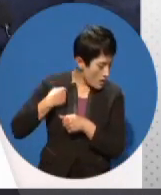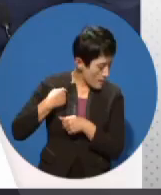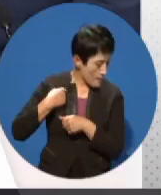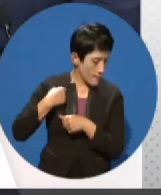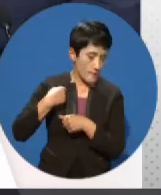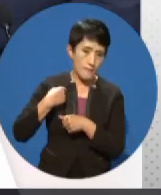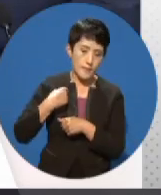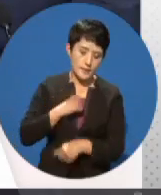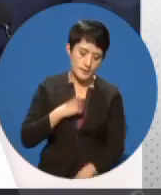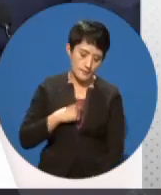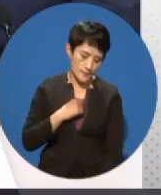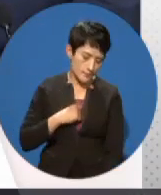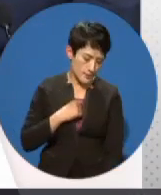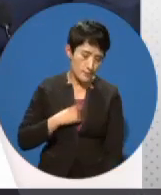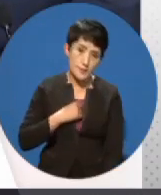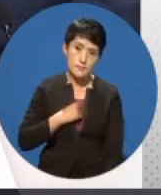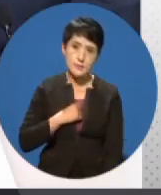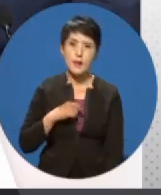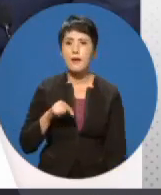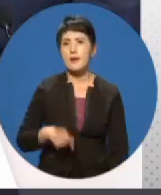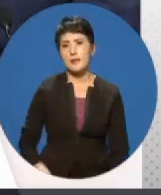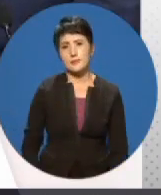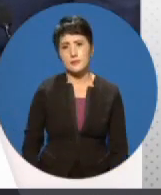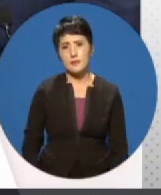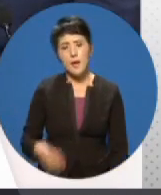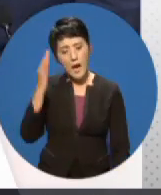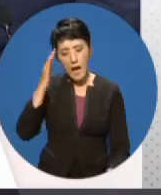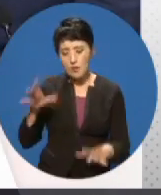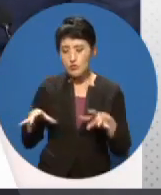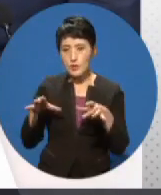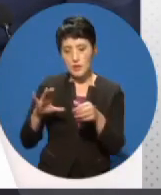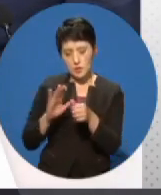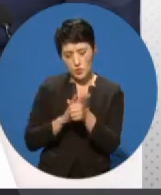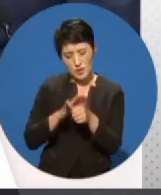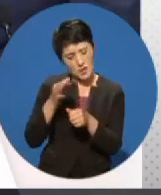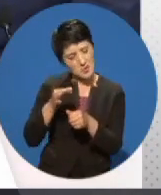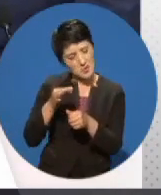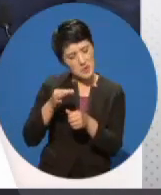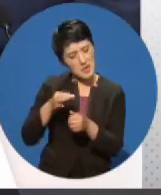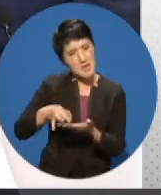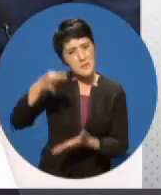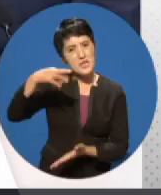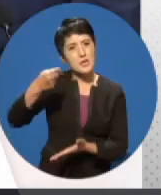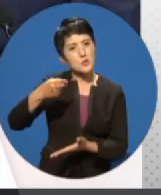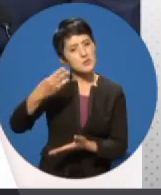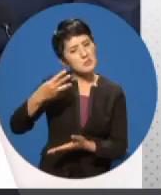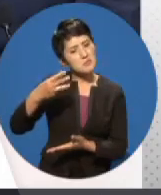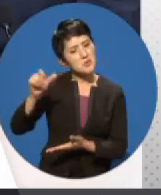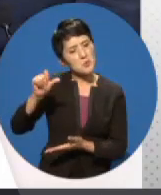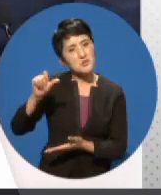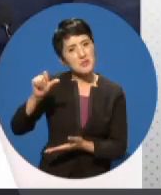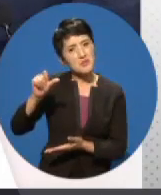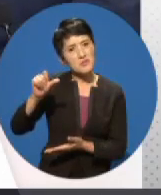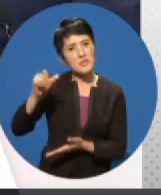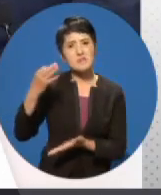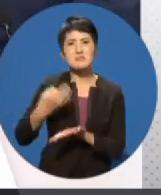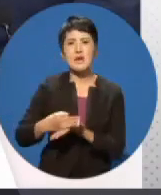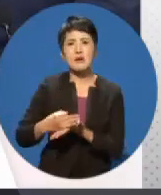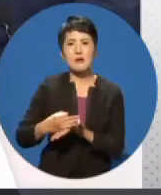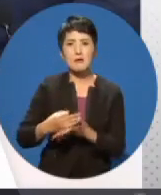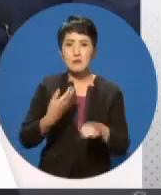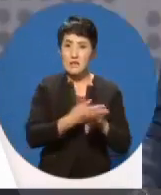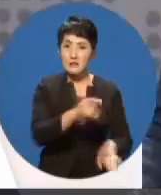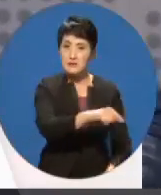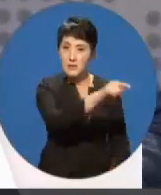징벌적 배상이 필요하다 봐요. 네. 우리나라는 이게 위자료가 아무리 많아도 뭐 3천, 5천을 넘을 수가 없거든요. 근데 외국에는 저런 경우에